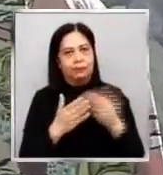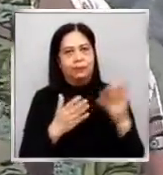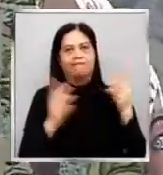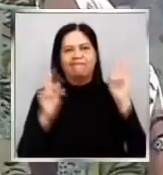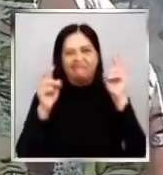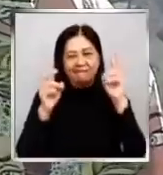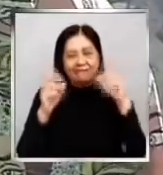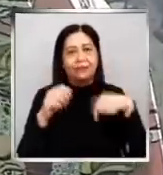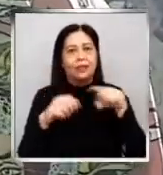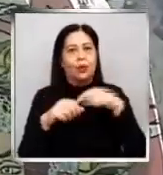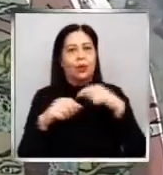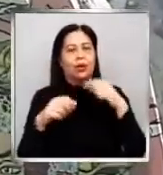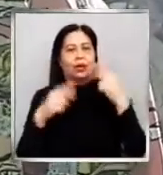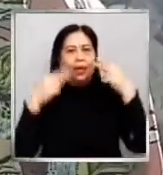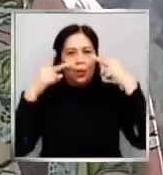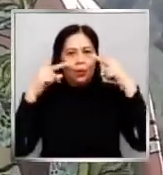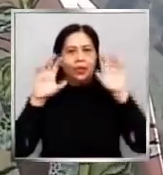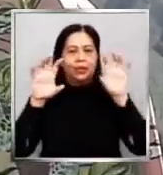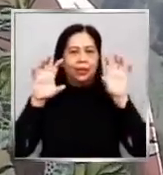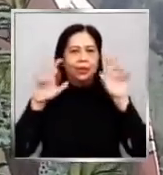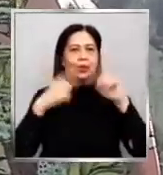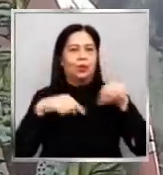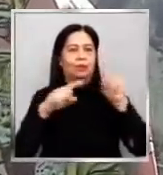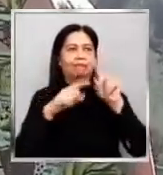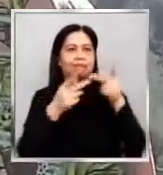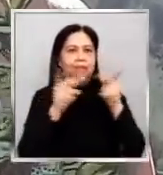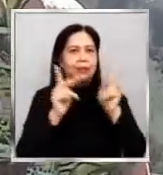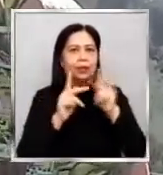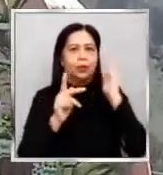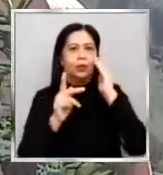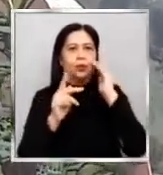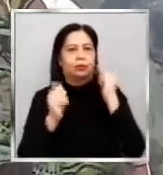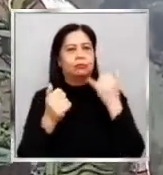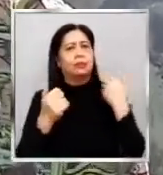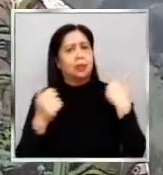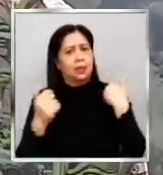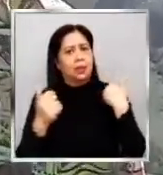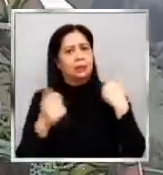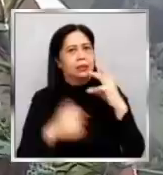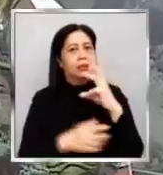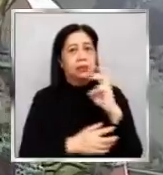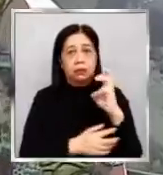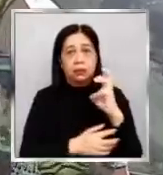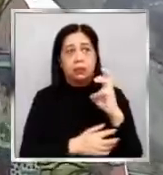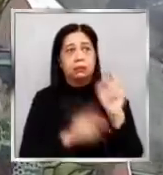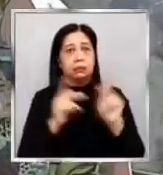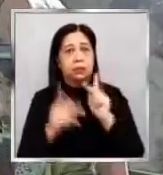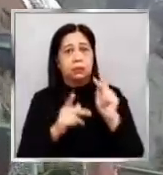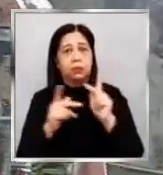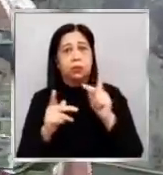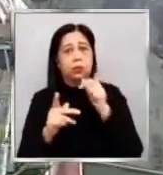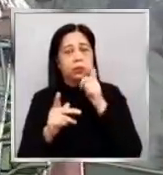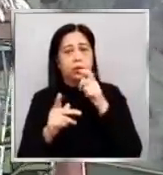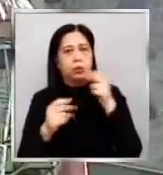Halloween going to a place na alam natin like there's like 600 people na nakita dito like